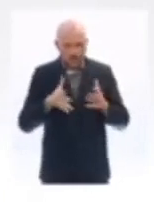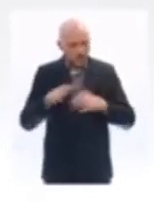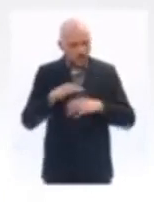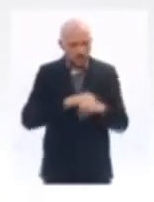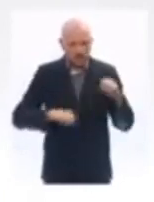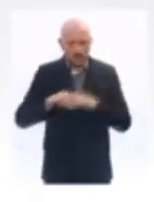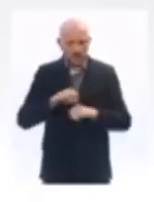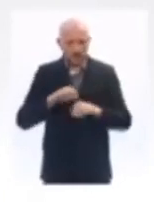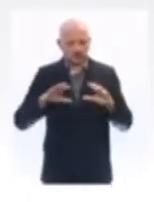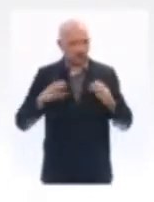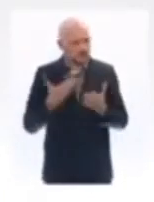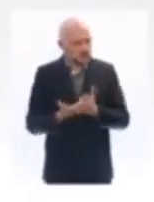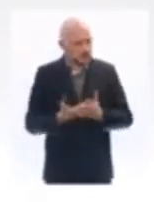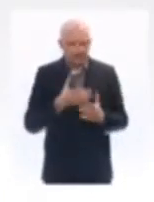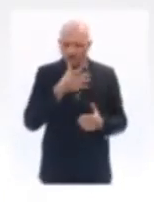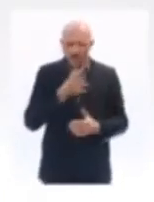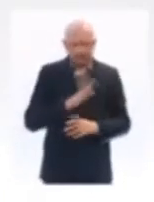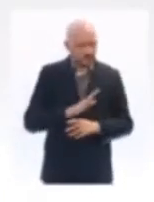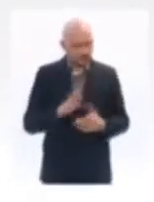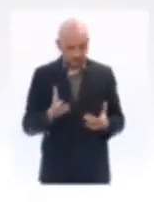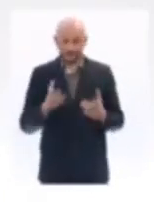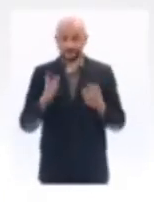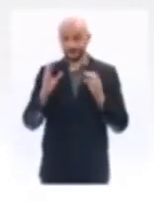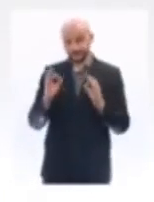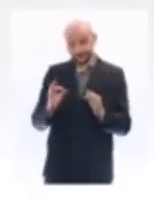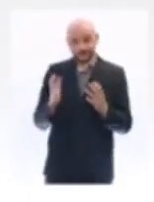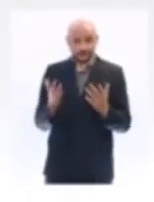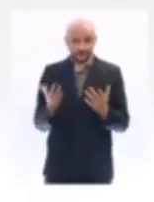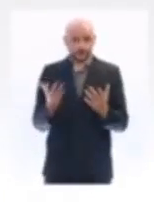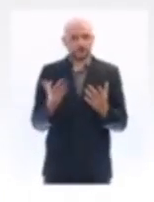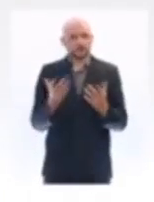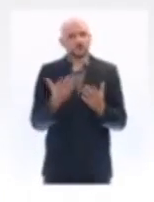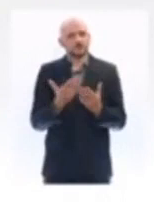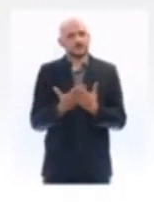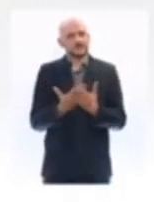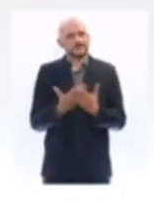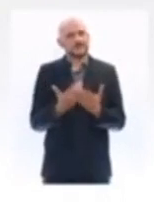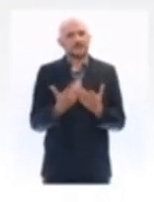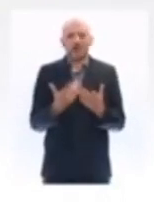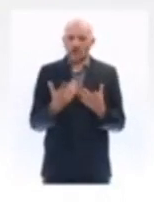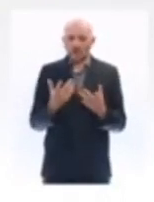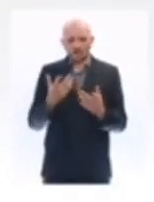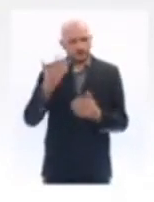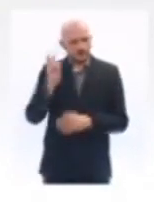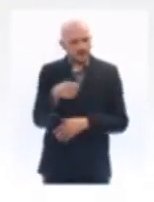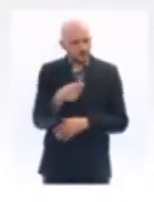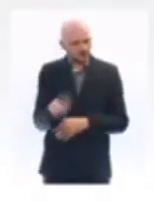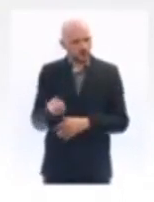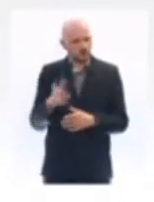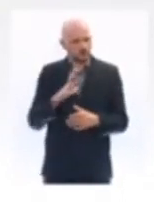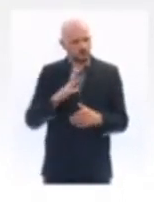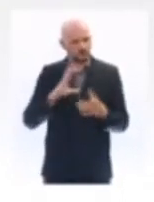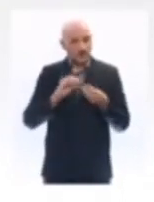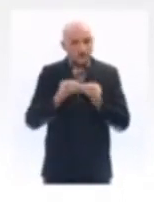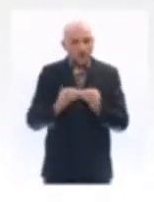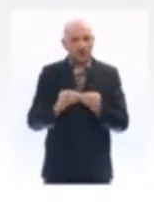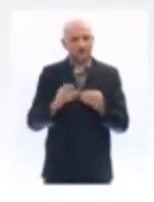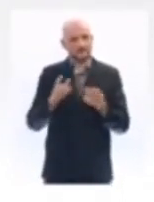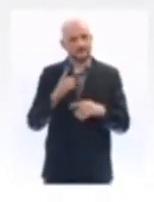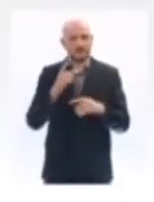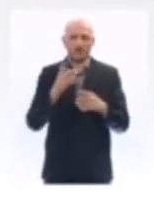Oui, juste pour bien préciser les chiffres, nous avons eu lors du premier confinement une chute d'activité